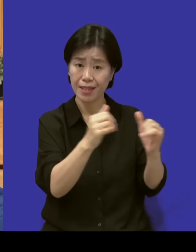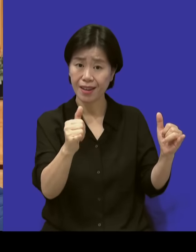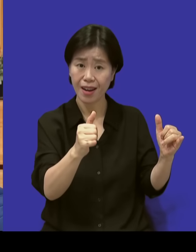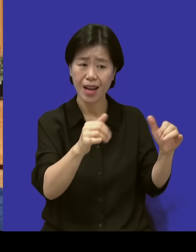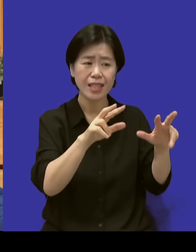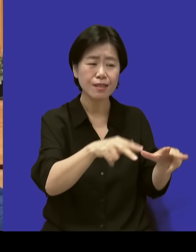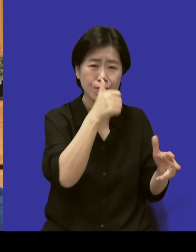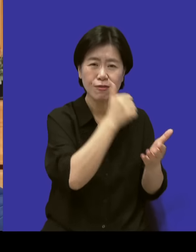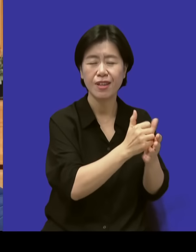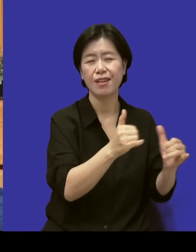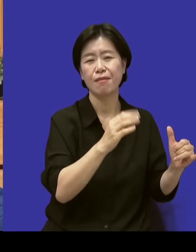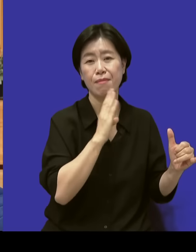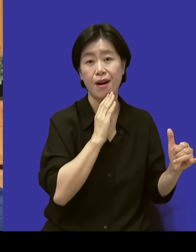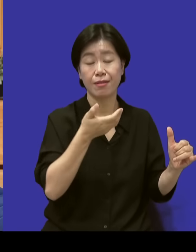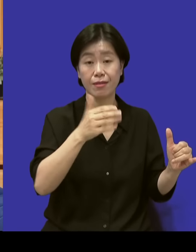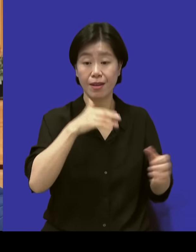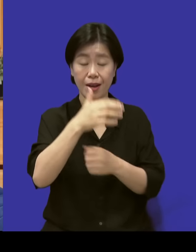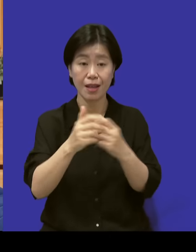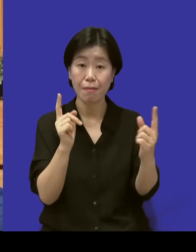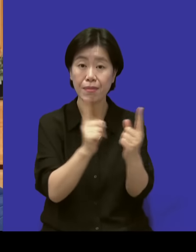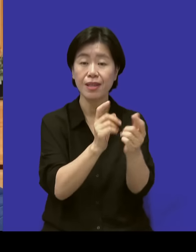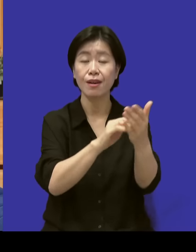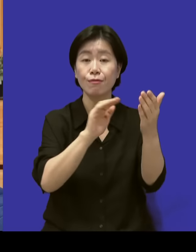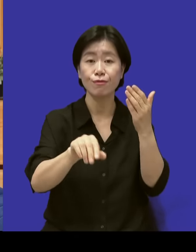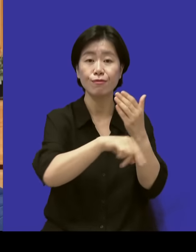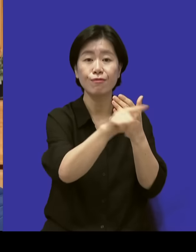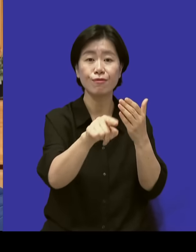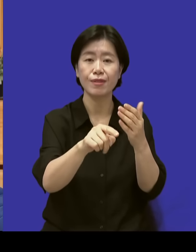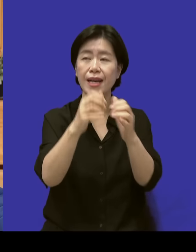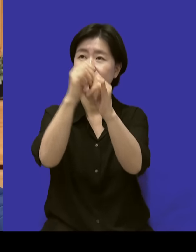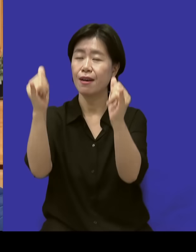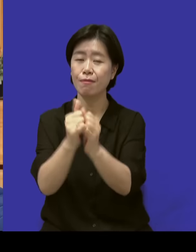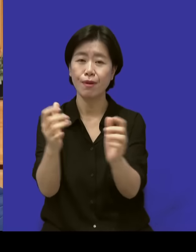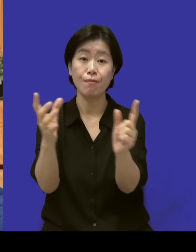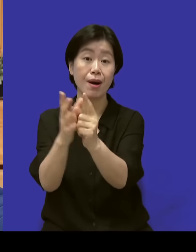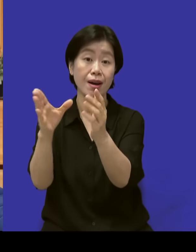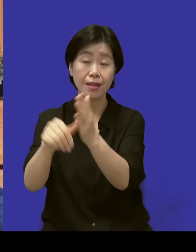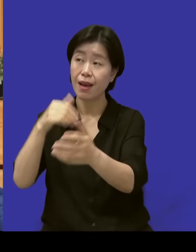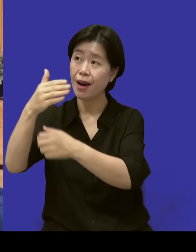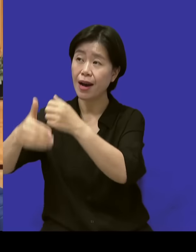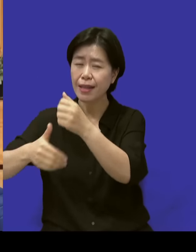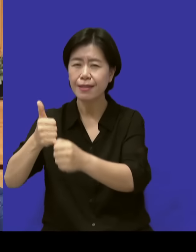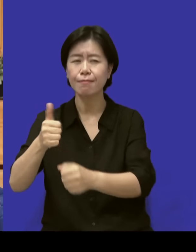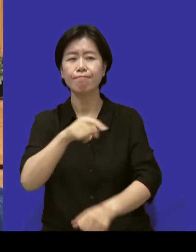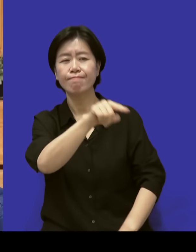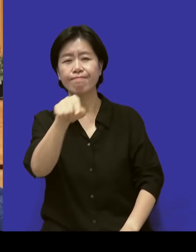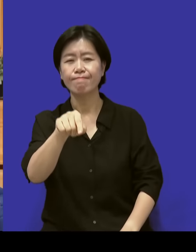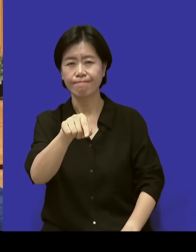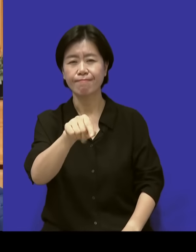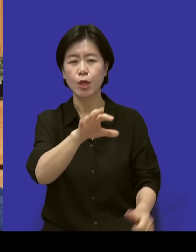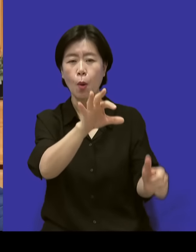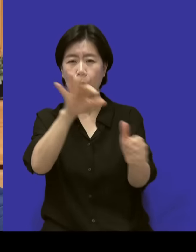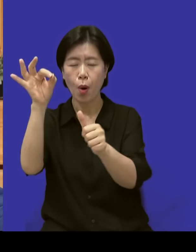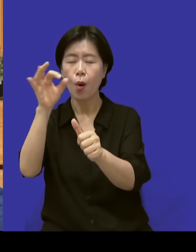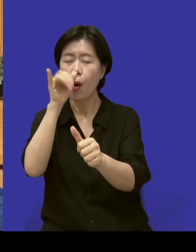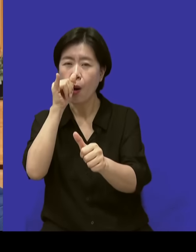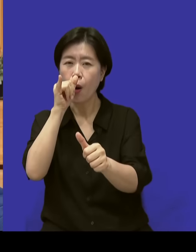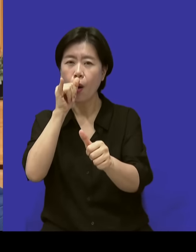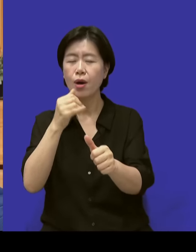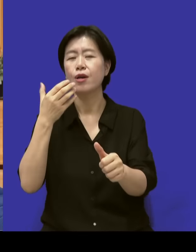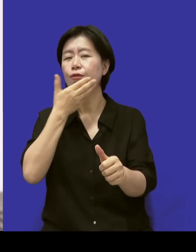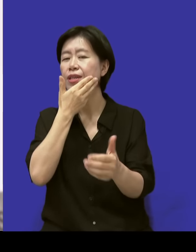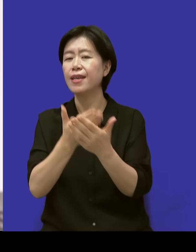통해서 하나님으로 인해서 어떤 변화를 얻고 또 그들이 출소했을 때 또 하나님께서 귀한 쓰임을 받을 수 있는 역할을 할 수 있는 사람으로도 변화할 수 있는